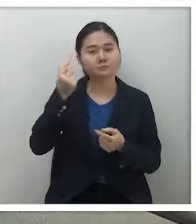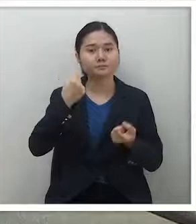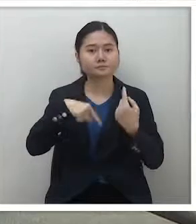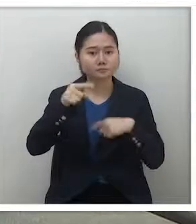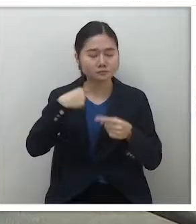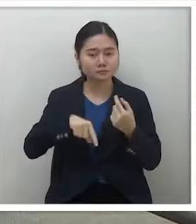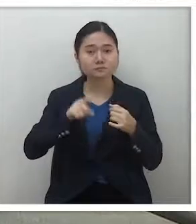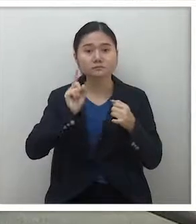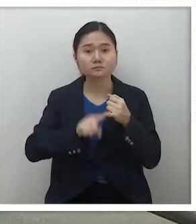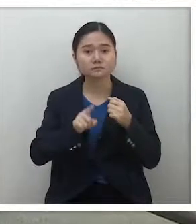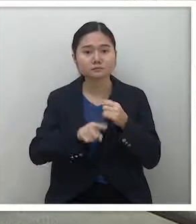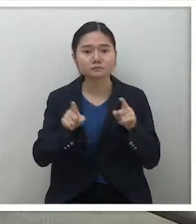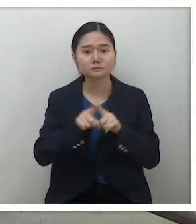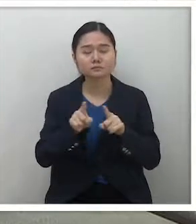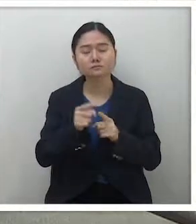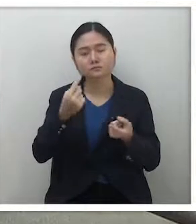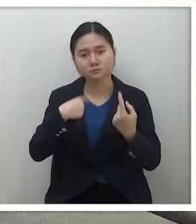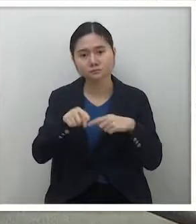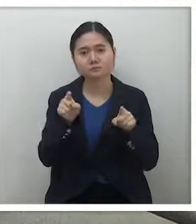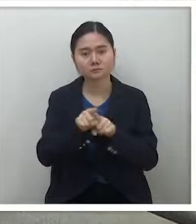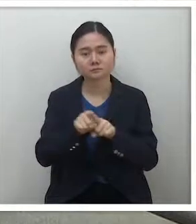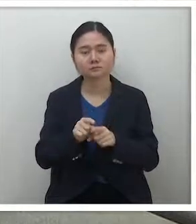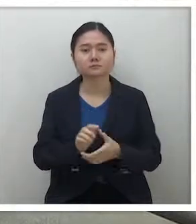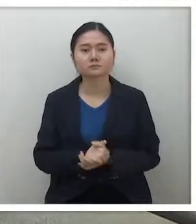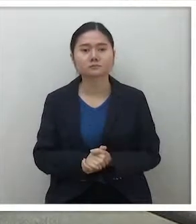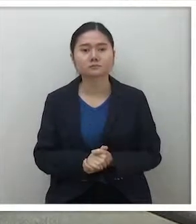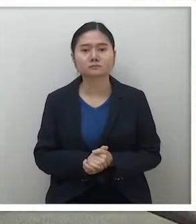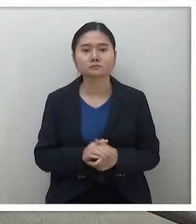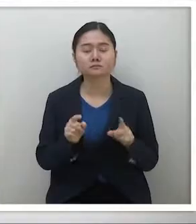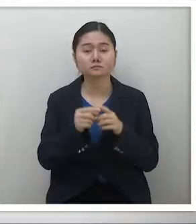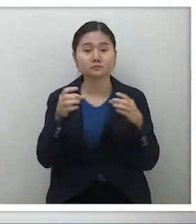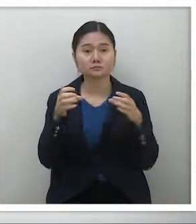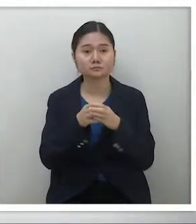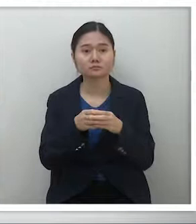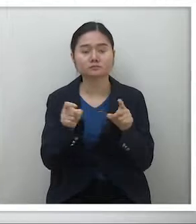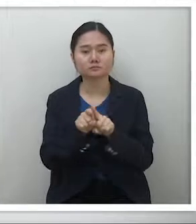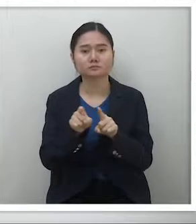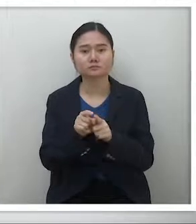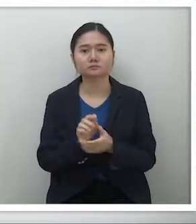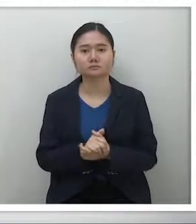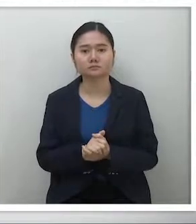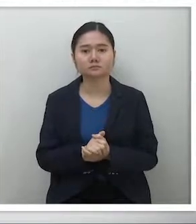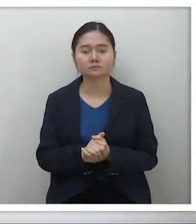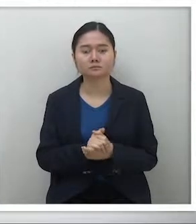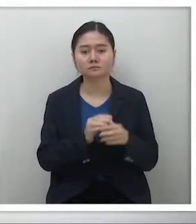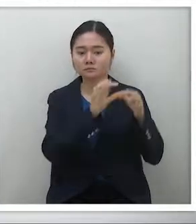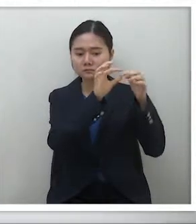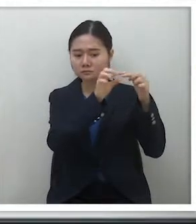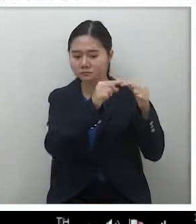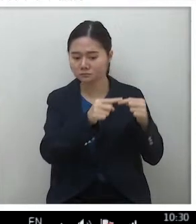างล่างก็โดนยกไปด้วยคือมันเป็นชุดเดียวกันน่ะชุดเดียวกันที่ต่อเนื่องกัน